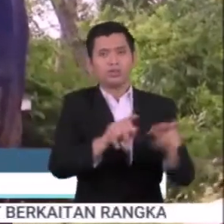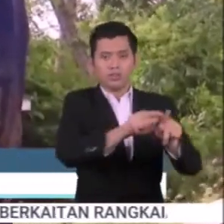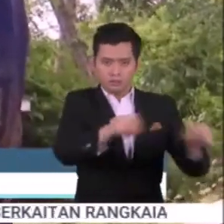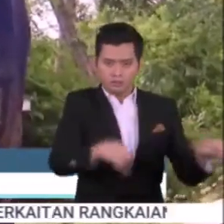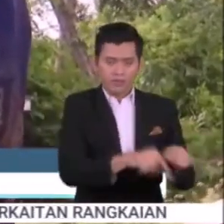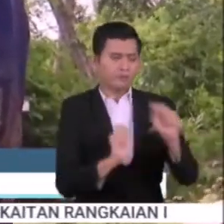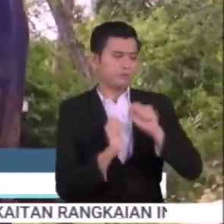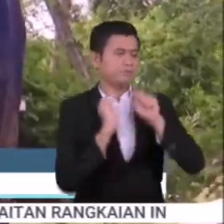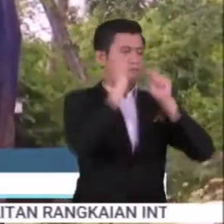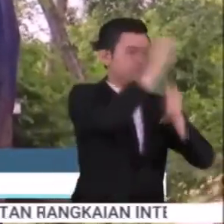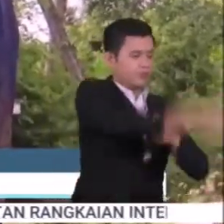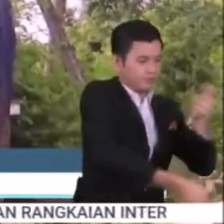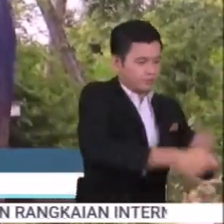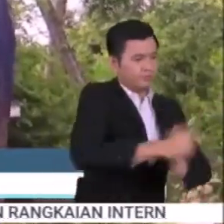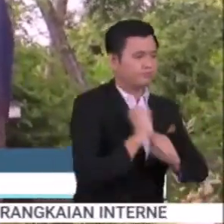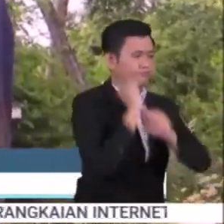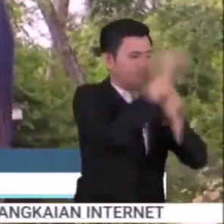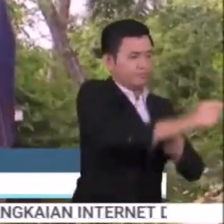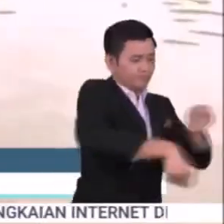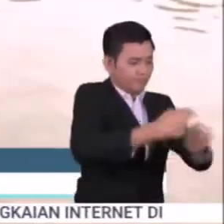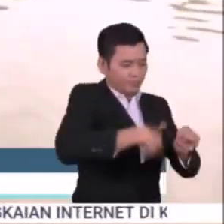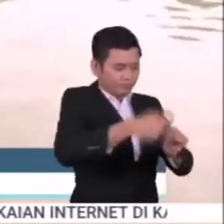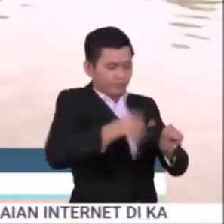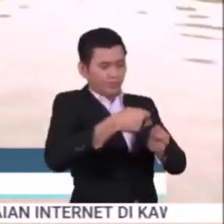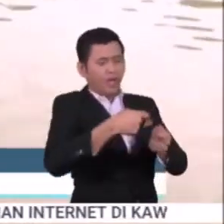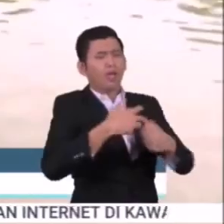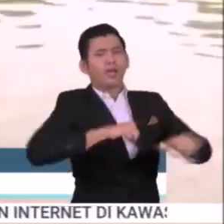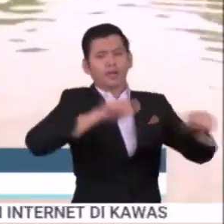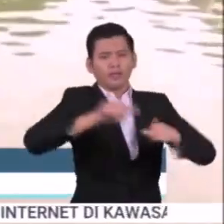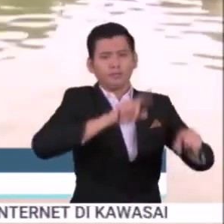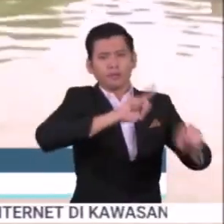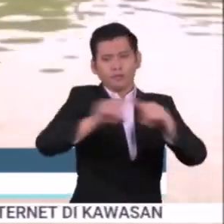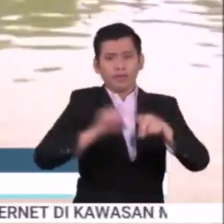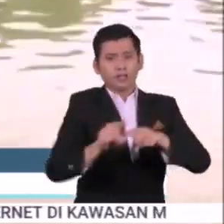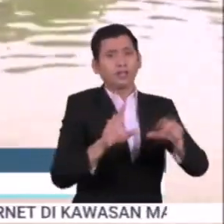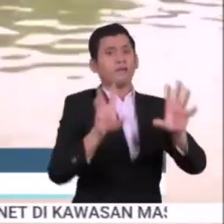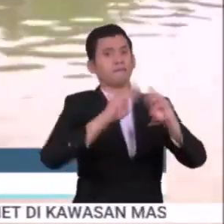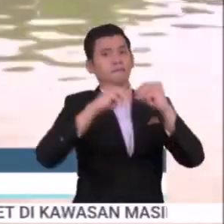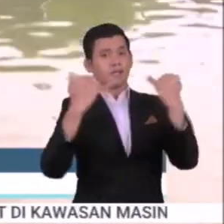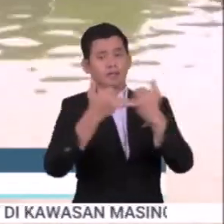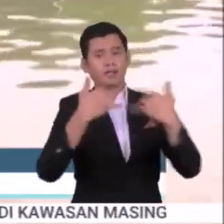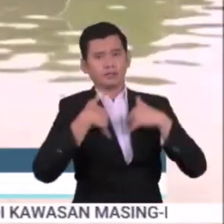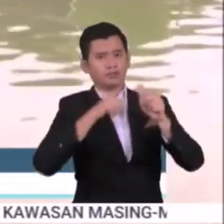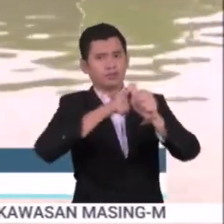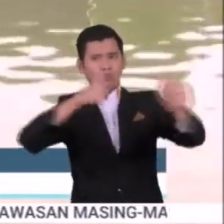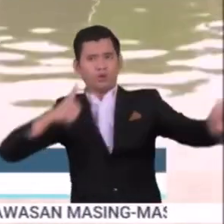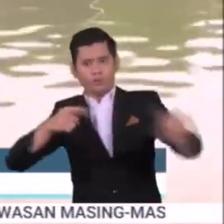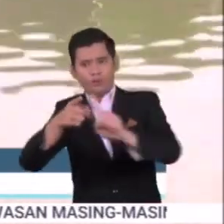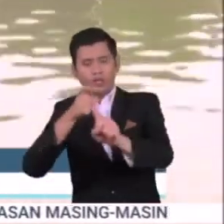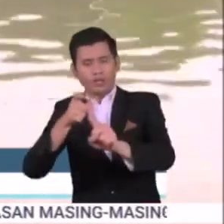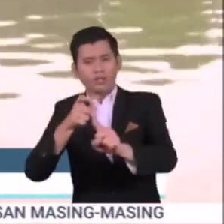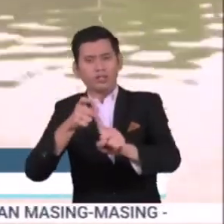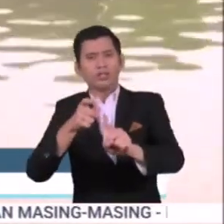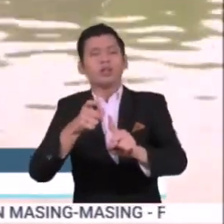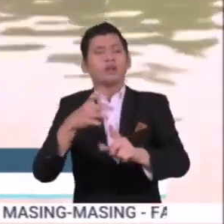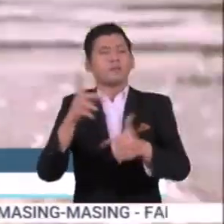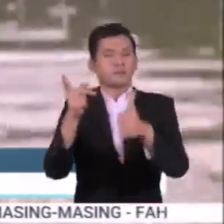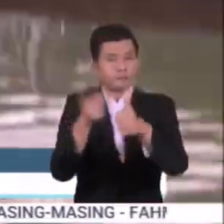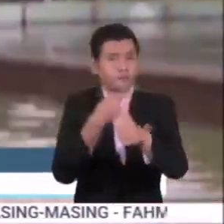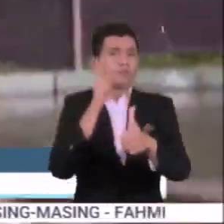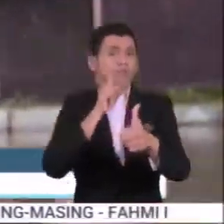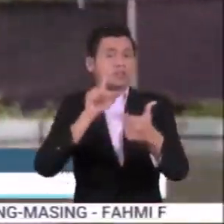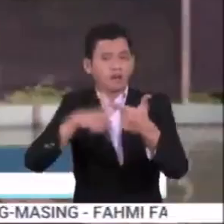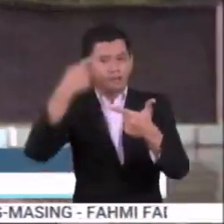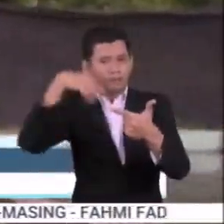Menariknya, aktiviti memancing di kawasan itu dikunjungi pelbagai lapisan masyarakat. Ada yang datang jauh dari ibu negara, Kedah, Perak